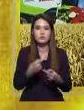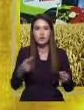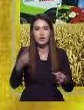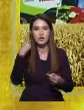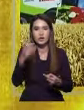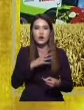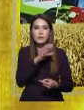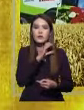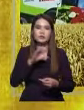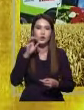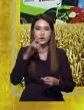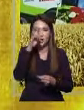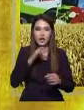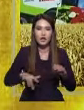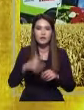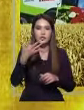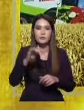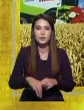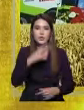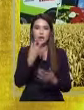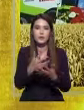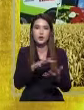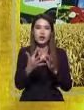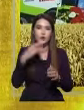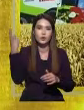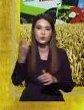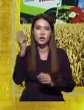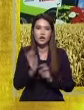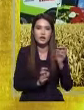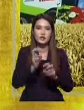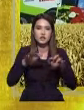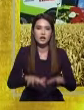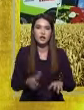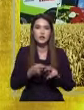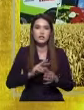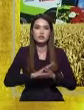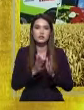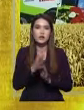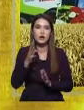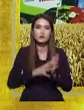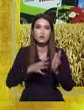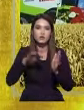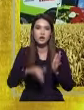Солтүстік Қазақстан облысында 5,000-ға жуық ауыл шаруашылығы кәсіпорны бар. Бұл салада 90,000-ға жуық адам еңбек етеді.